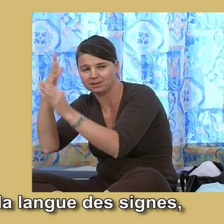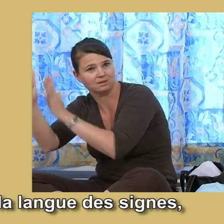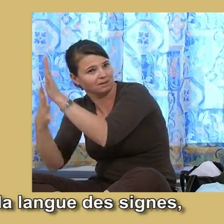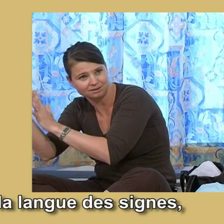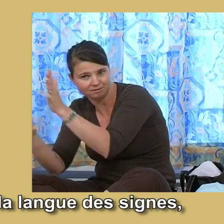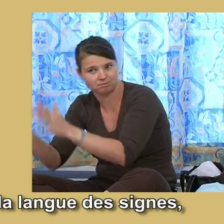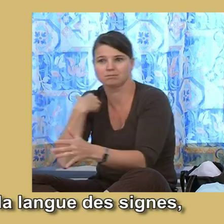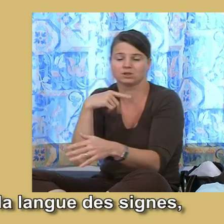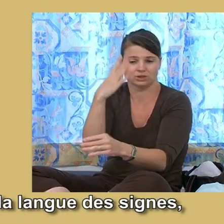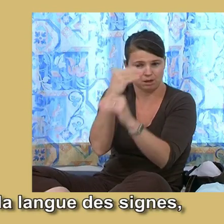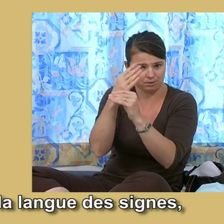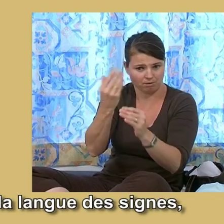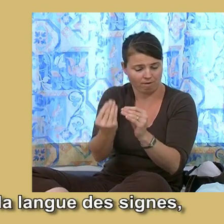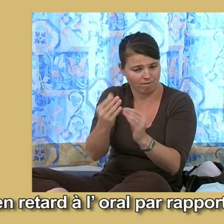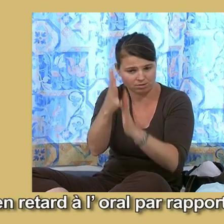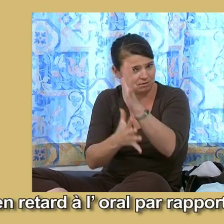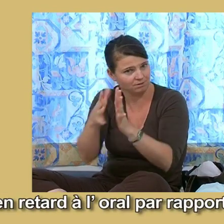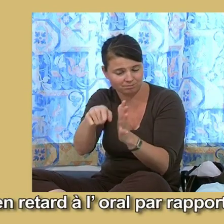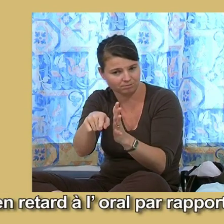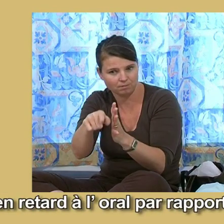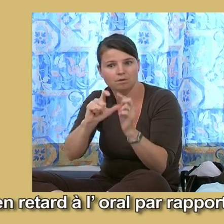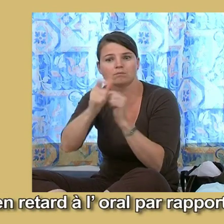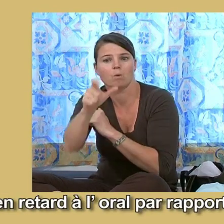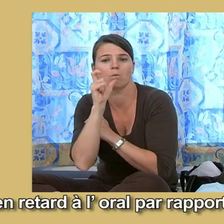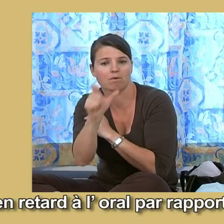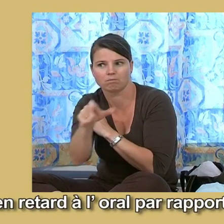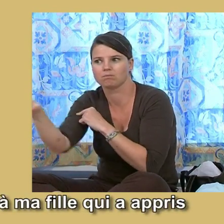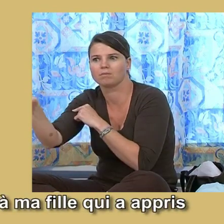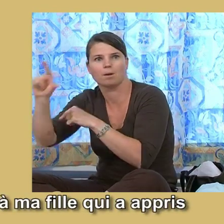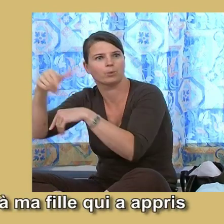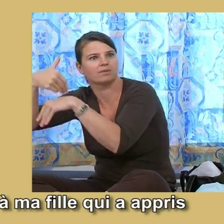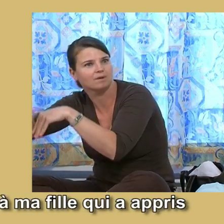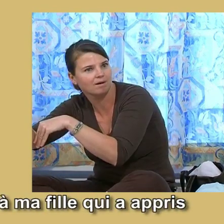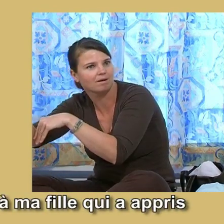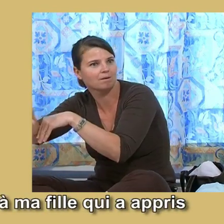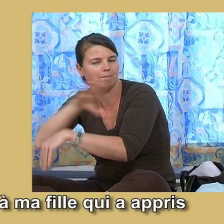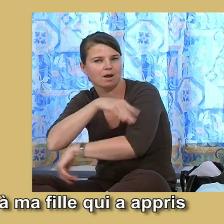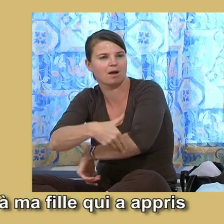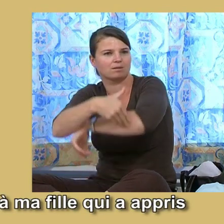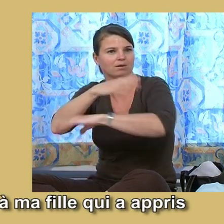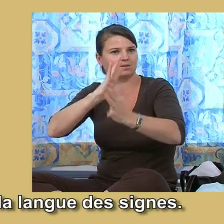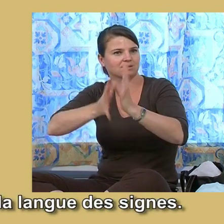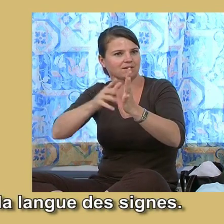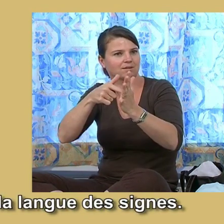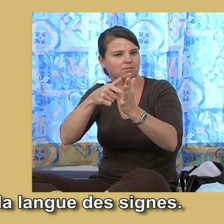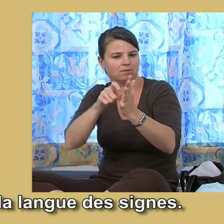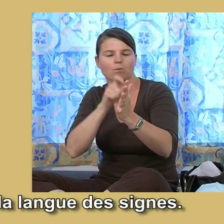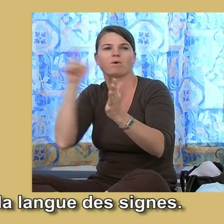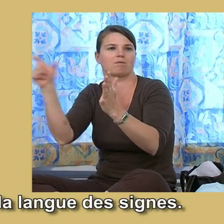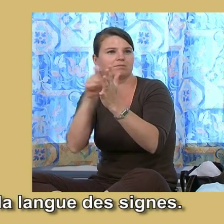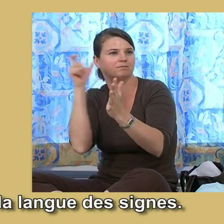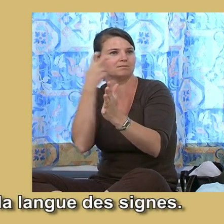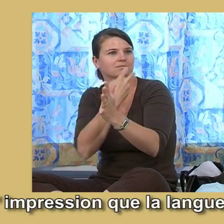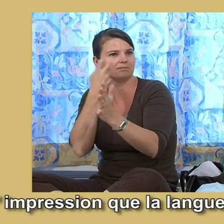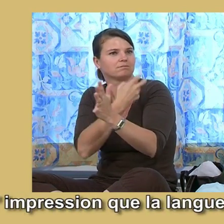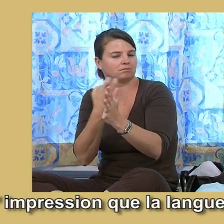En comparant, je vois des enfants qui n'ont pas, bien sûr, appris la langue des signes. Je vois qu'ils sont plus en retard, même à l'oral, que